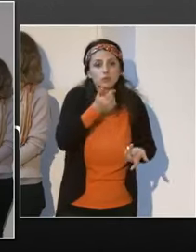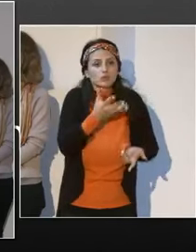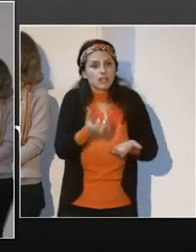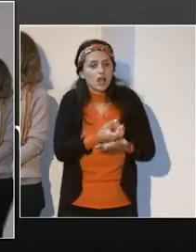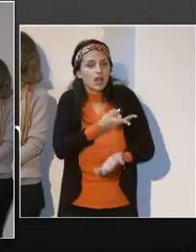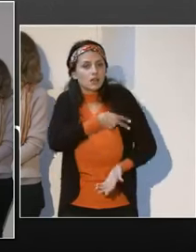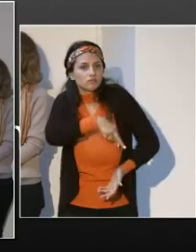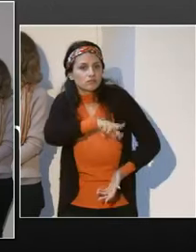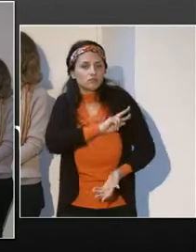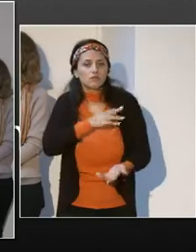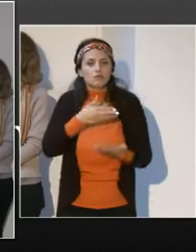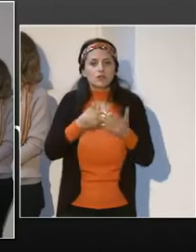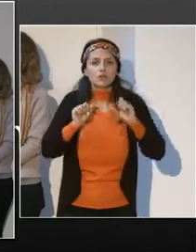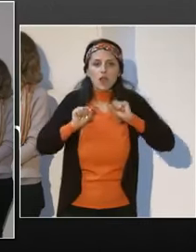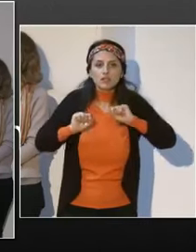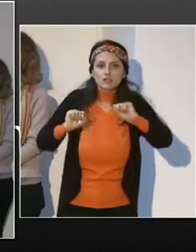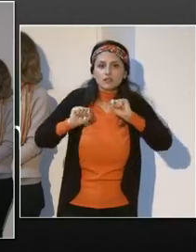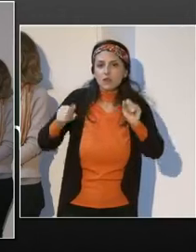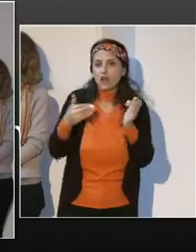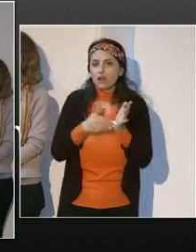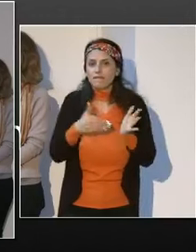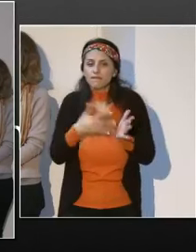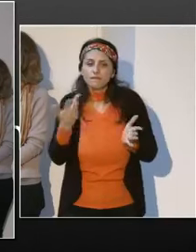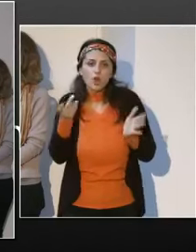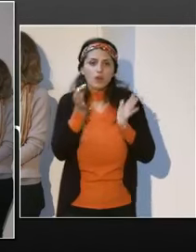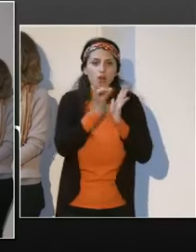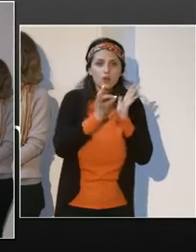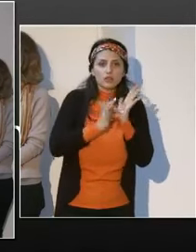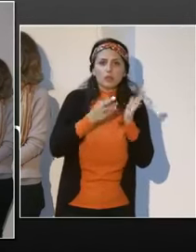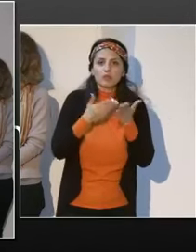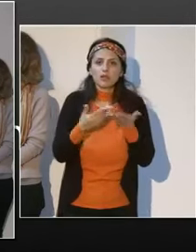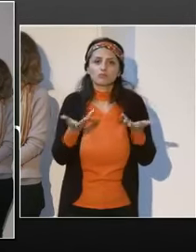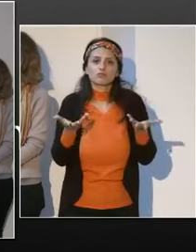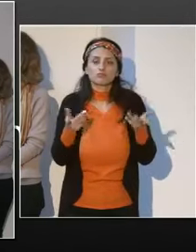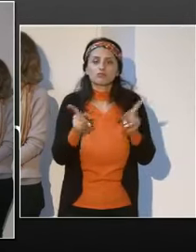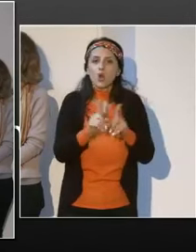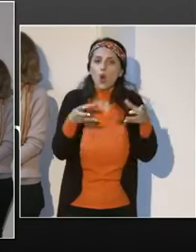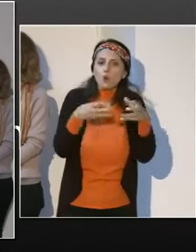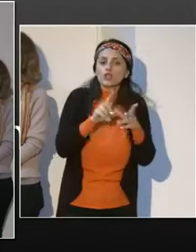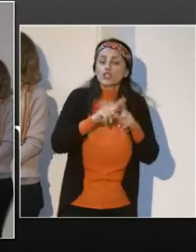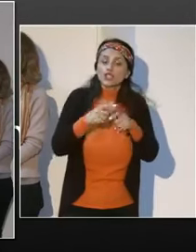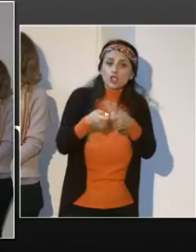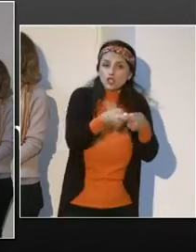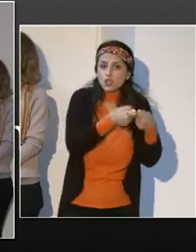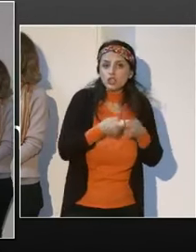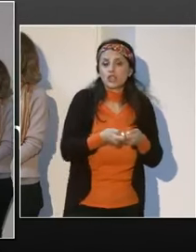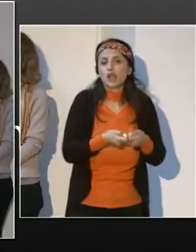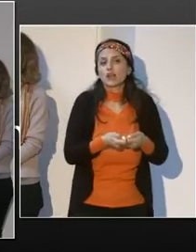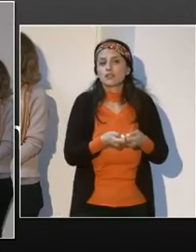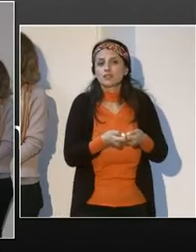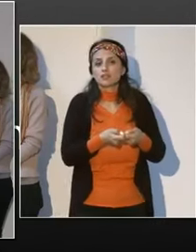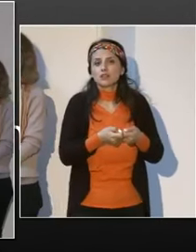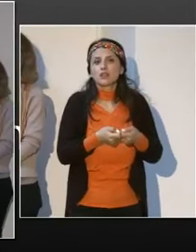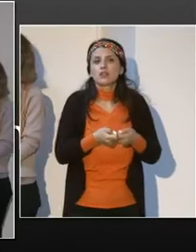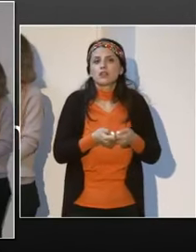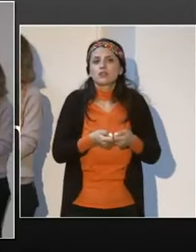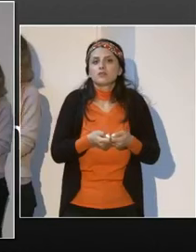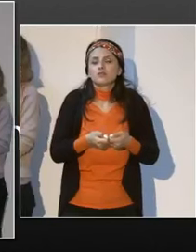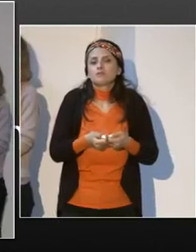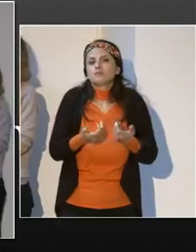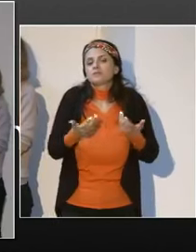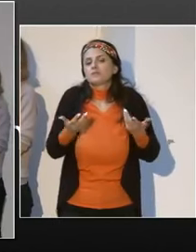asigurării condițiilor necesare în comunitate in comunitate neînsemnând in mijlocul unor